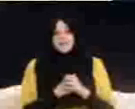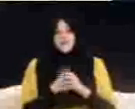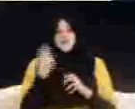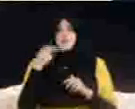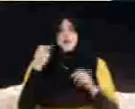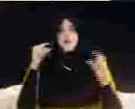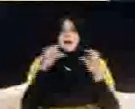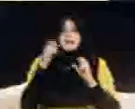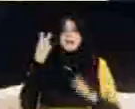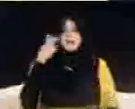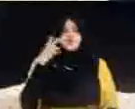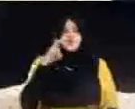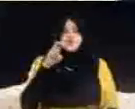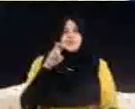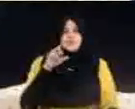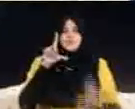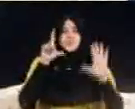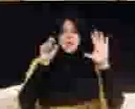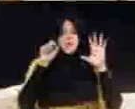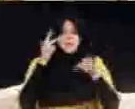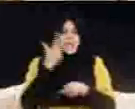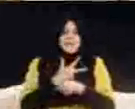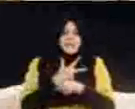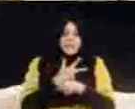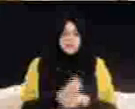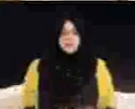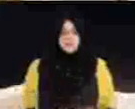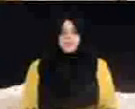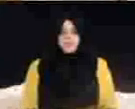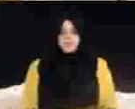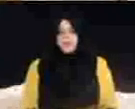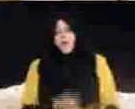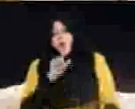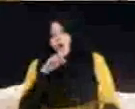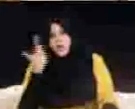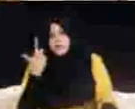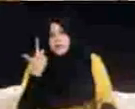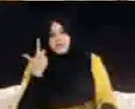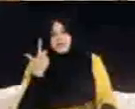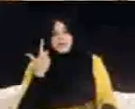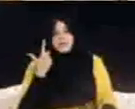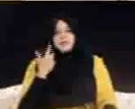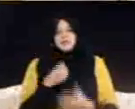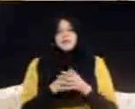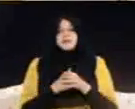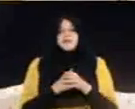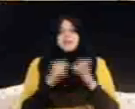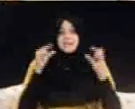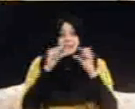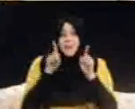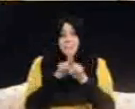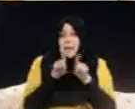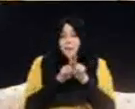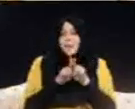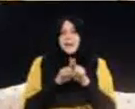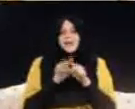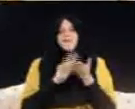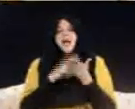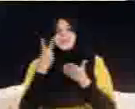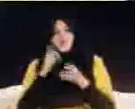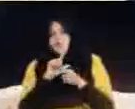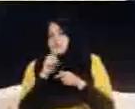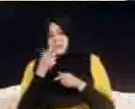الحديث 273، وفي رواية أخرى إنما بعثت لأتمم